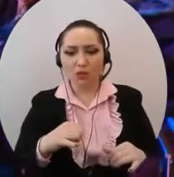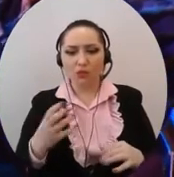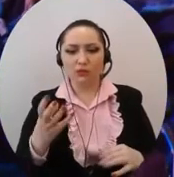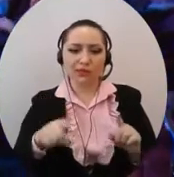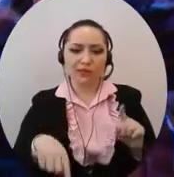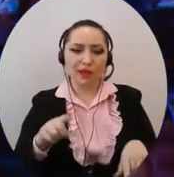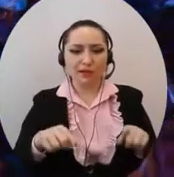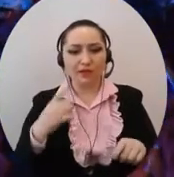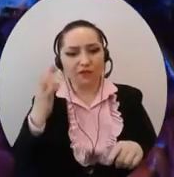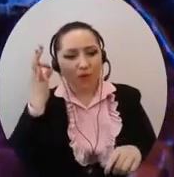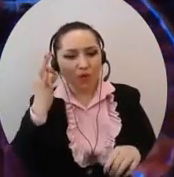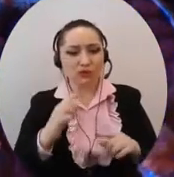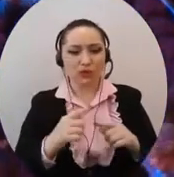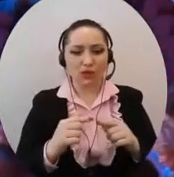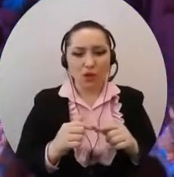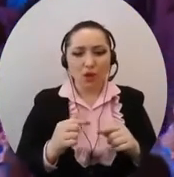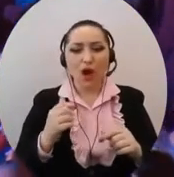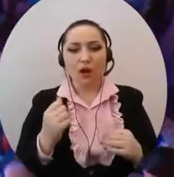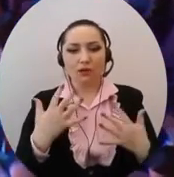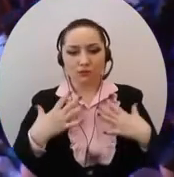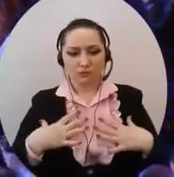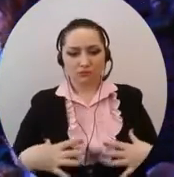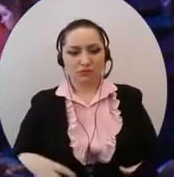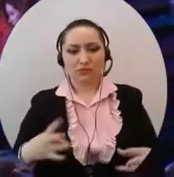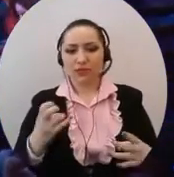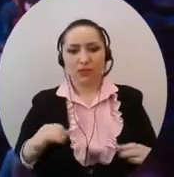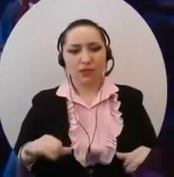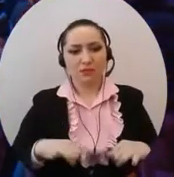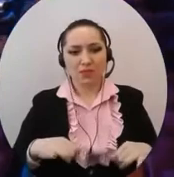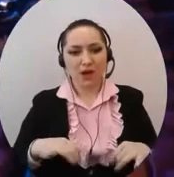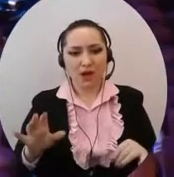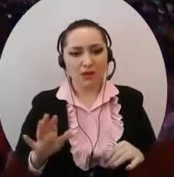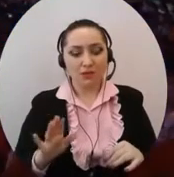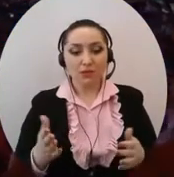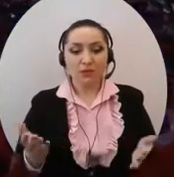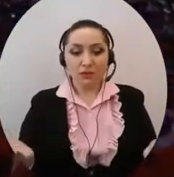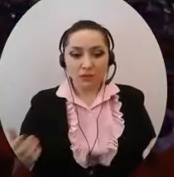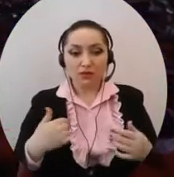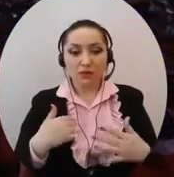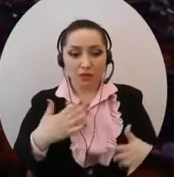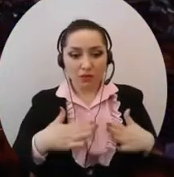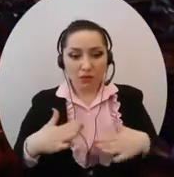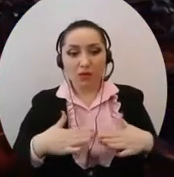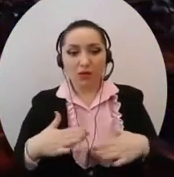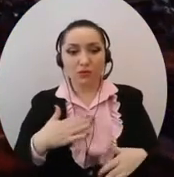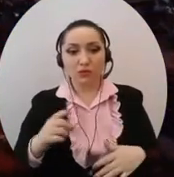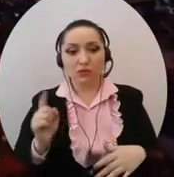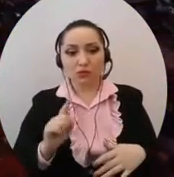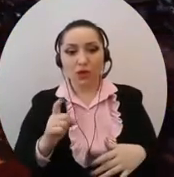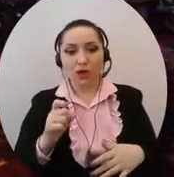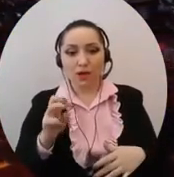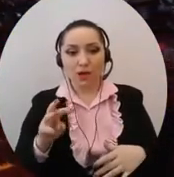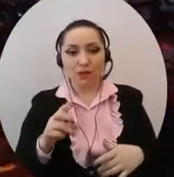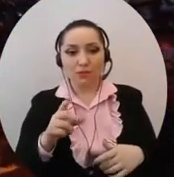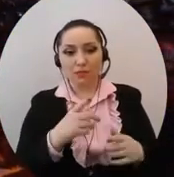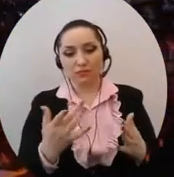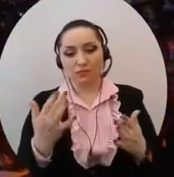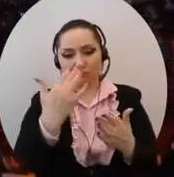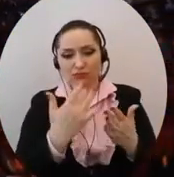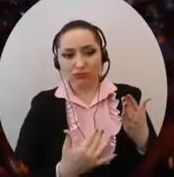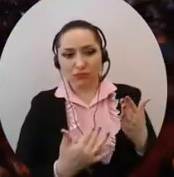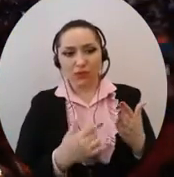ногти, а вот тело, к сожалению, не балуем. И я очень рада, что Хэмп Collection – это